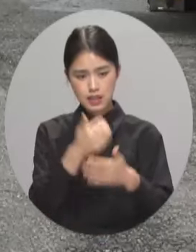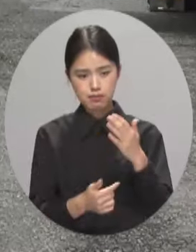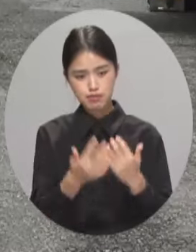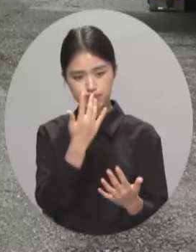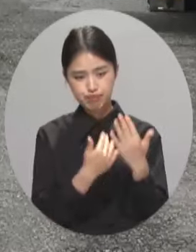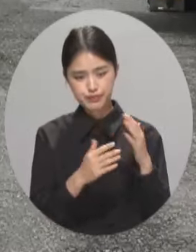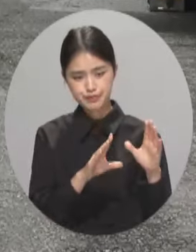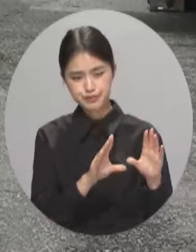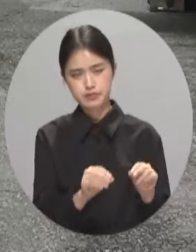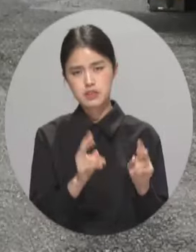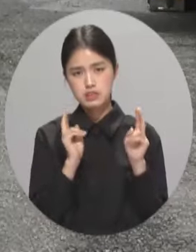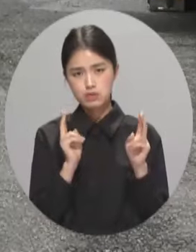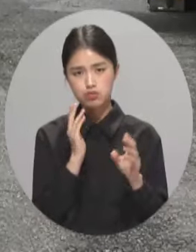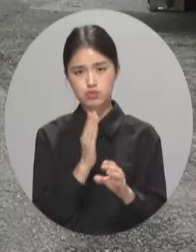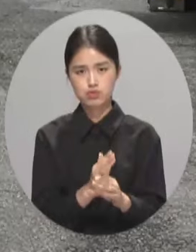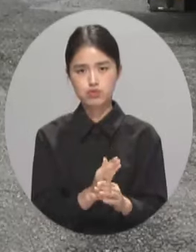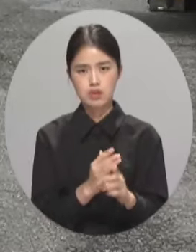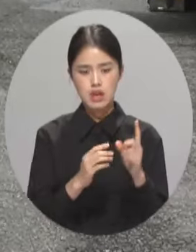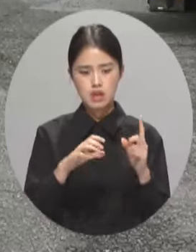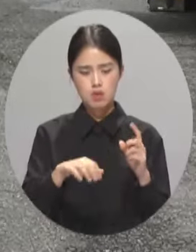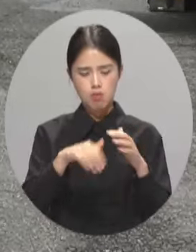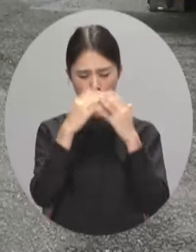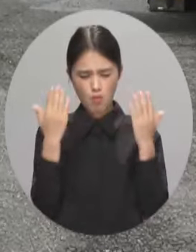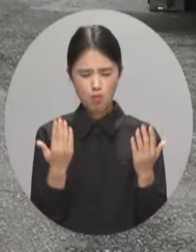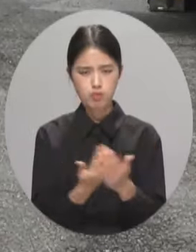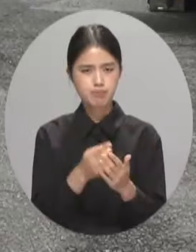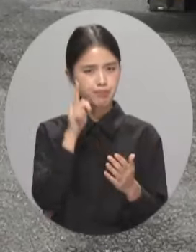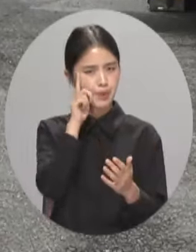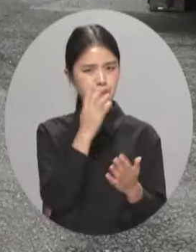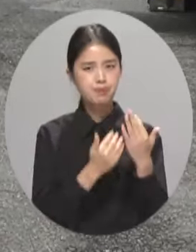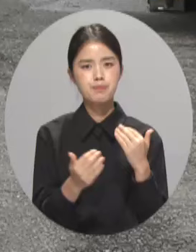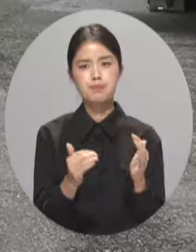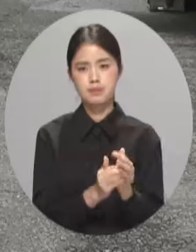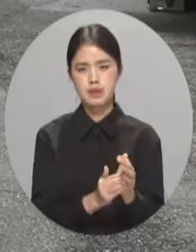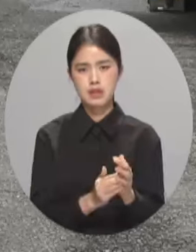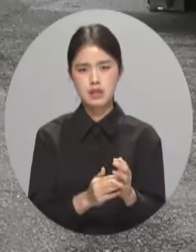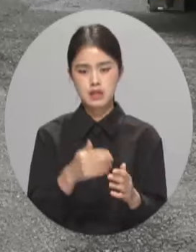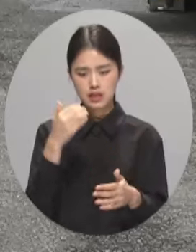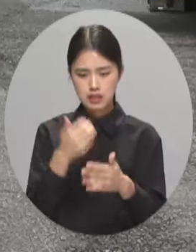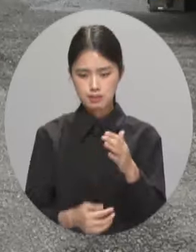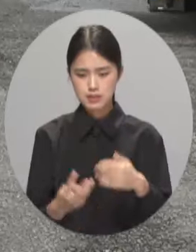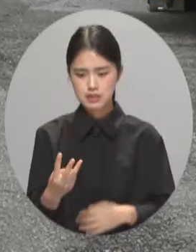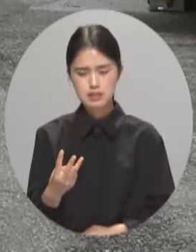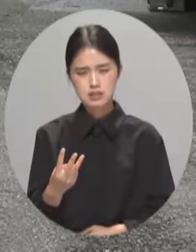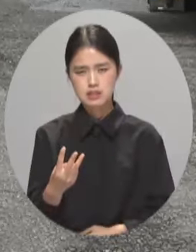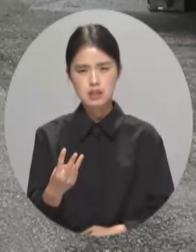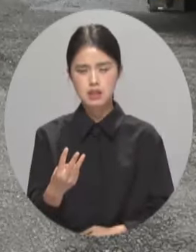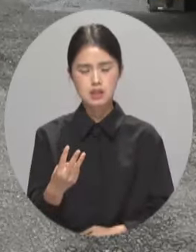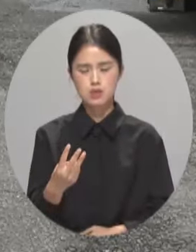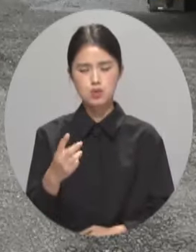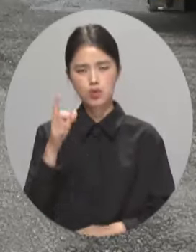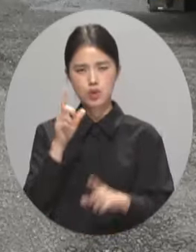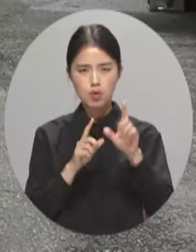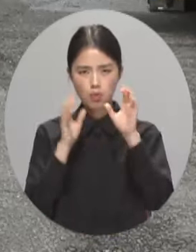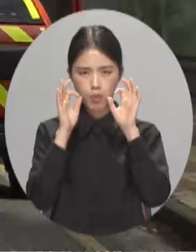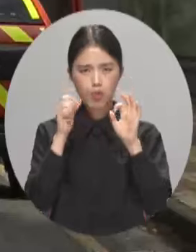작업에 한창인데요. 한 개동이 모두 전소했고 나머지 세 개동도 형체를 알아볼 수 없을 정도로